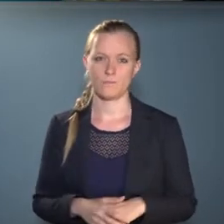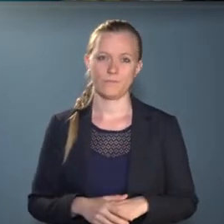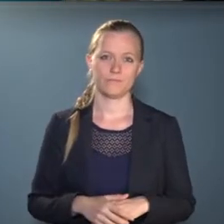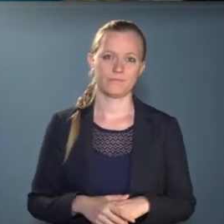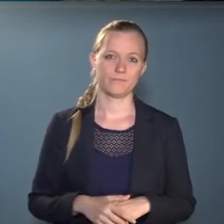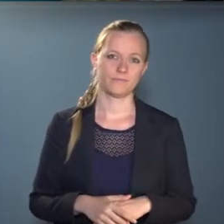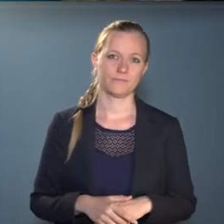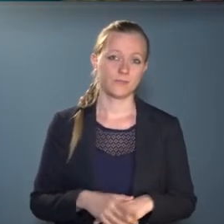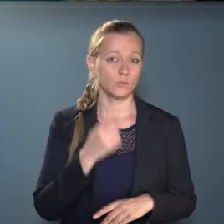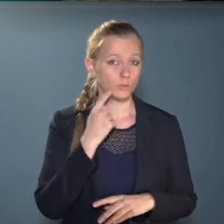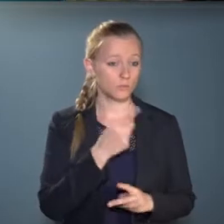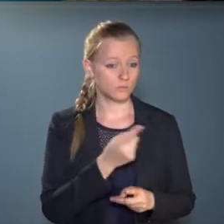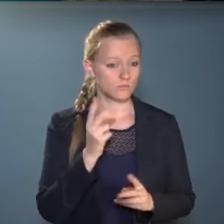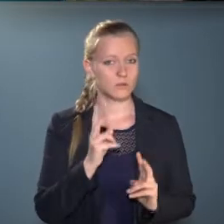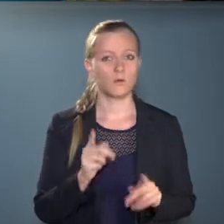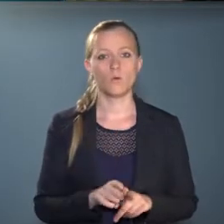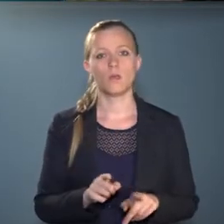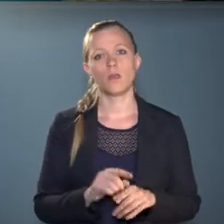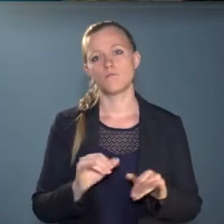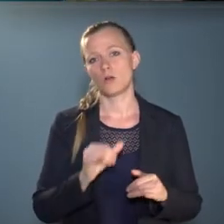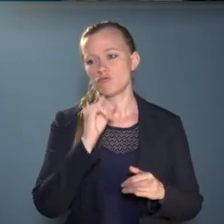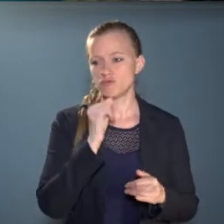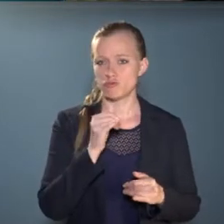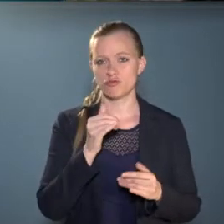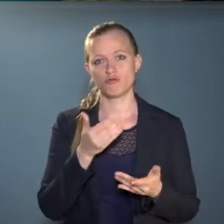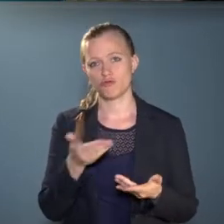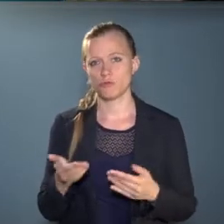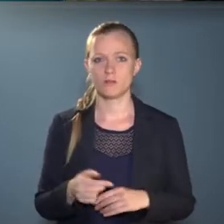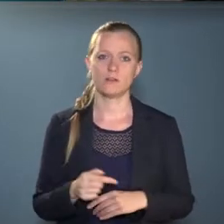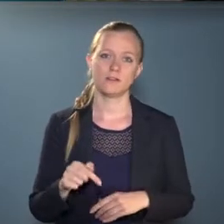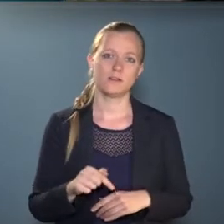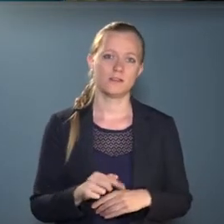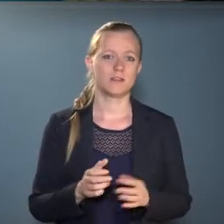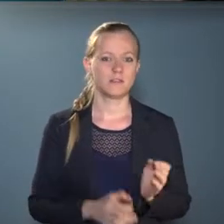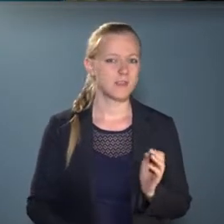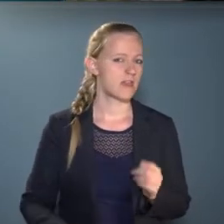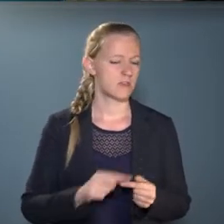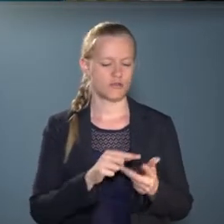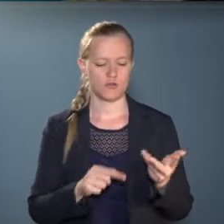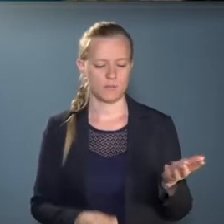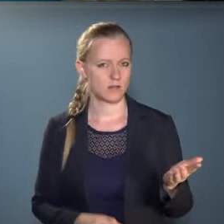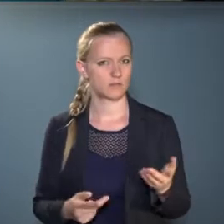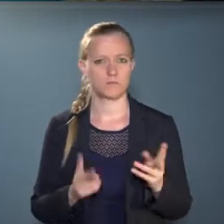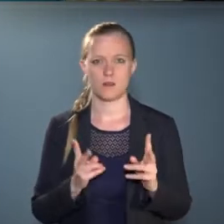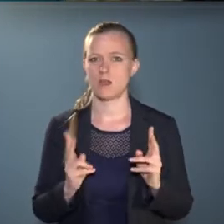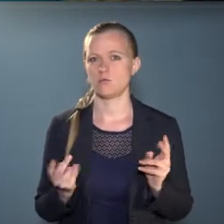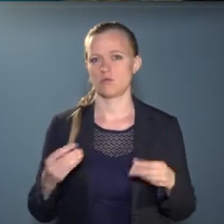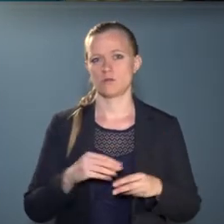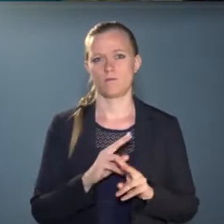azok tudhatják, hogy olyan jellegű bajaik nincsenek, és azért itt a teljes spektrum szinte szerepel a